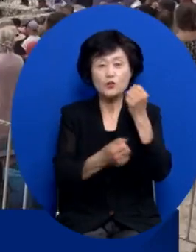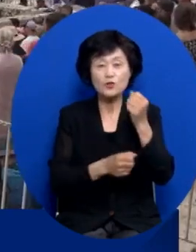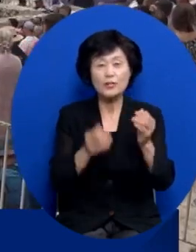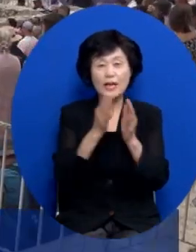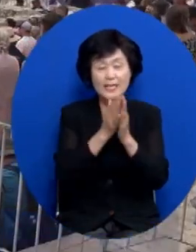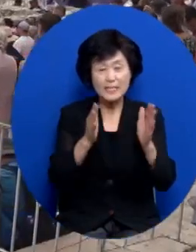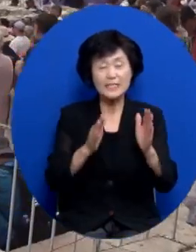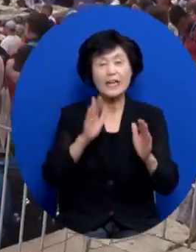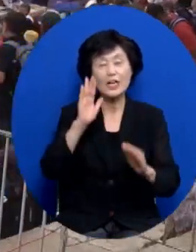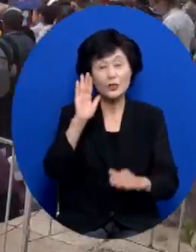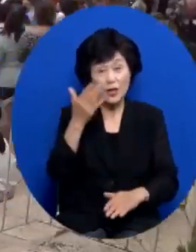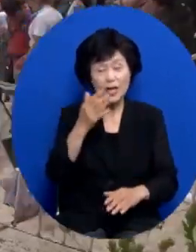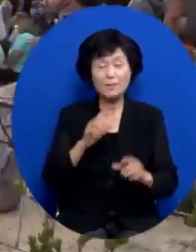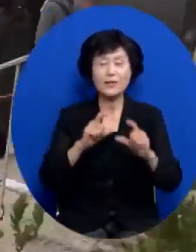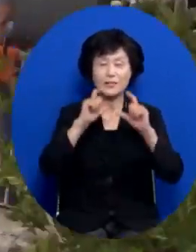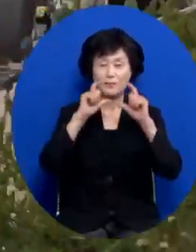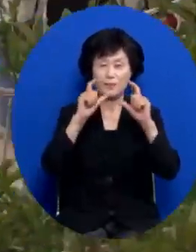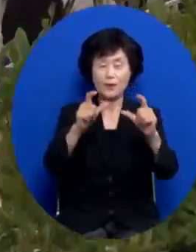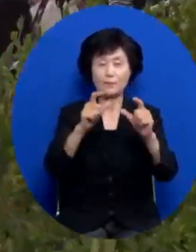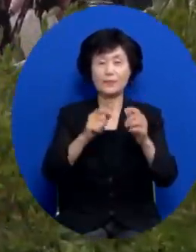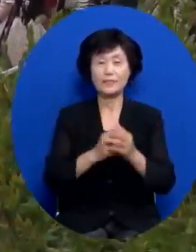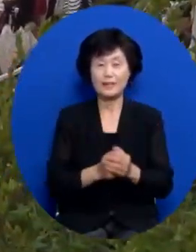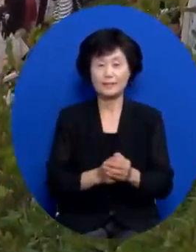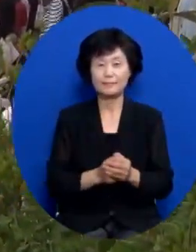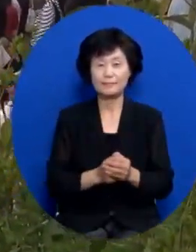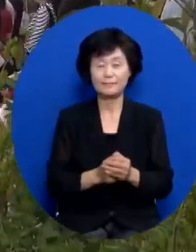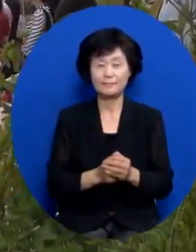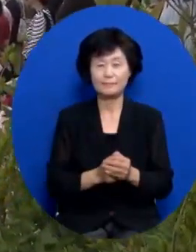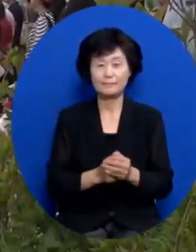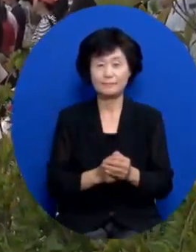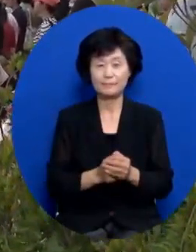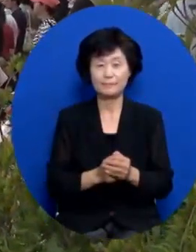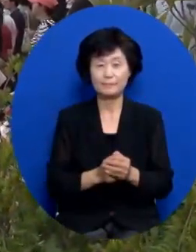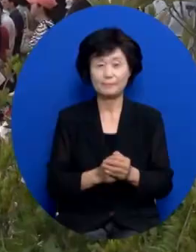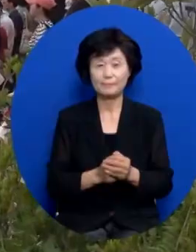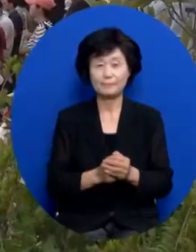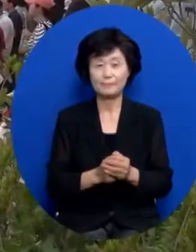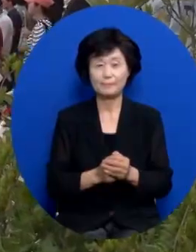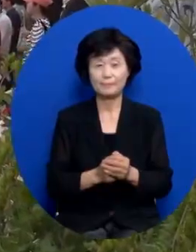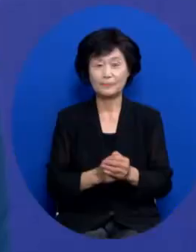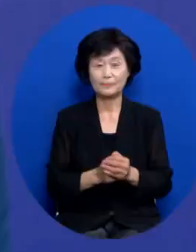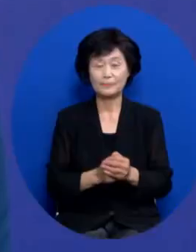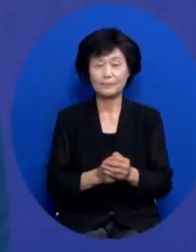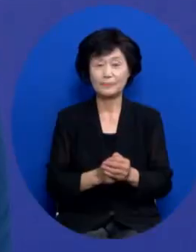forth. 이스라엘 예루살렘에서 CTS 뉴스 박지영입니다.